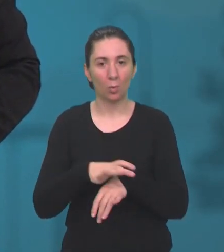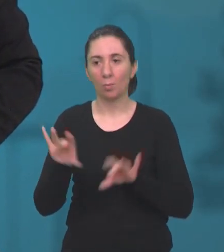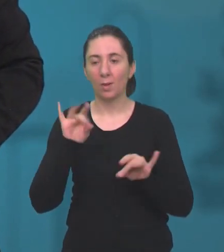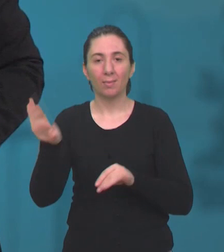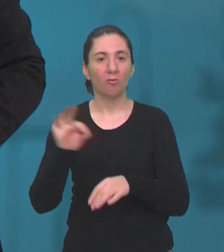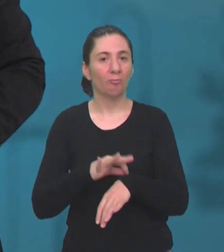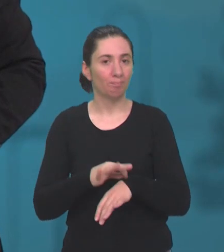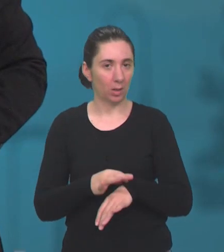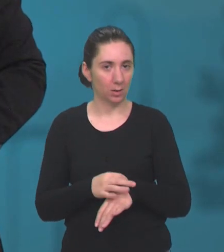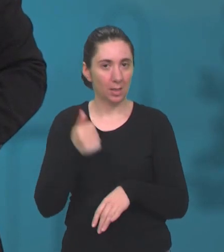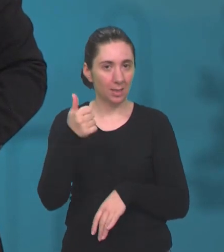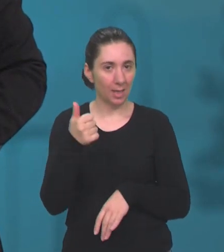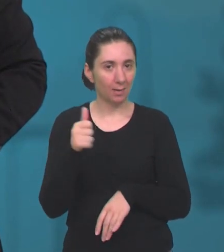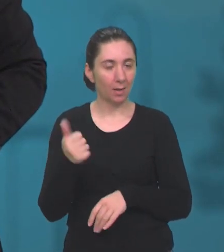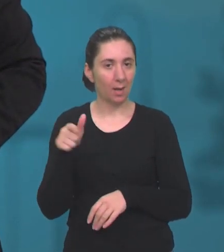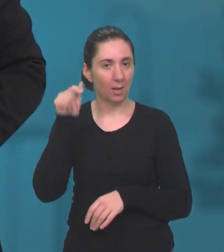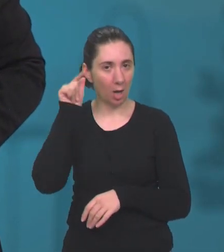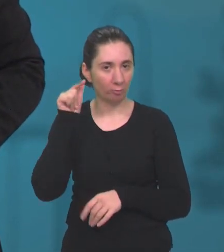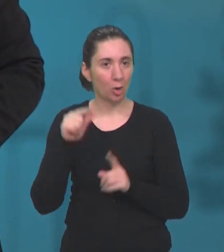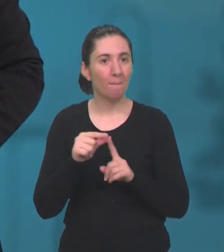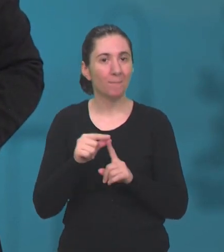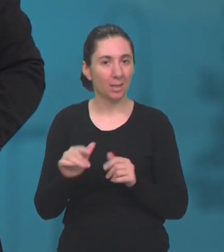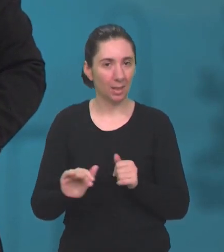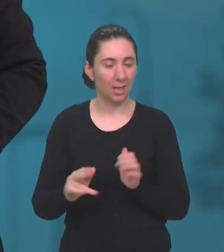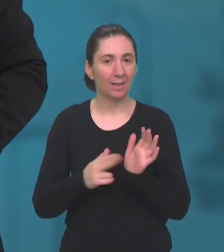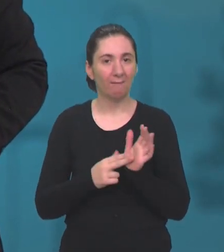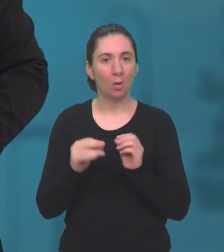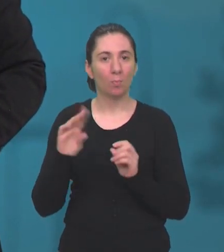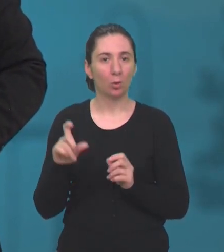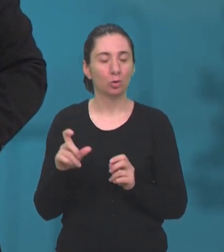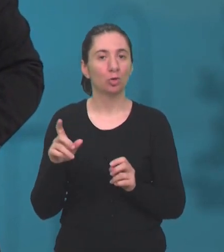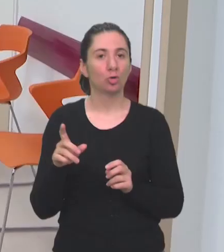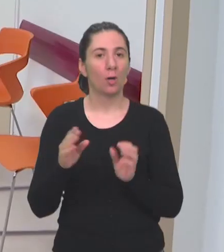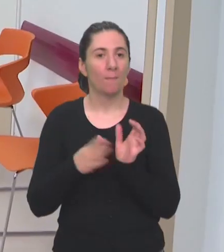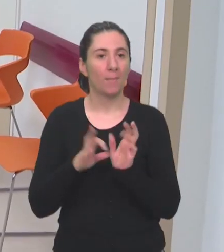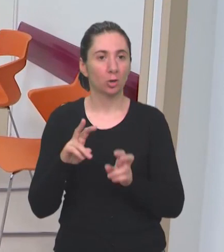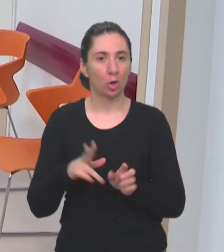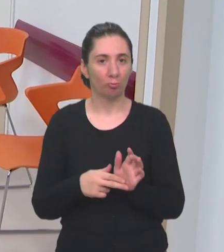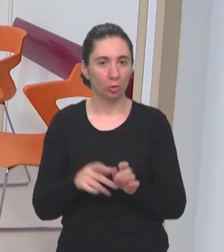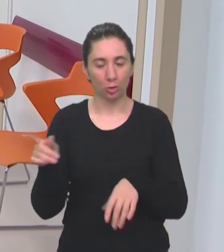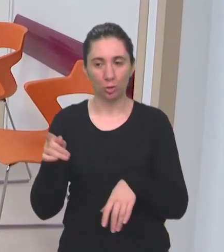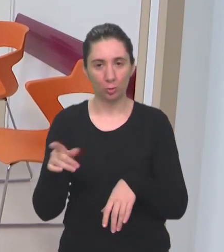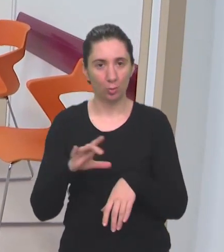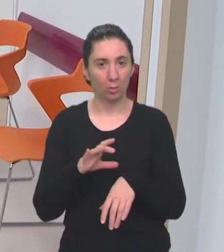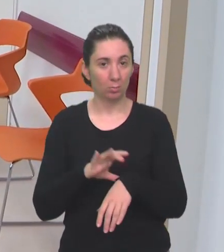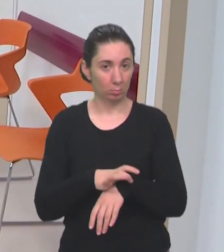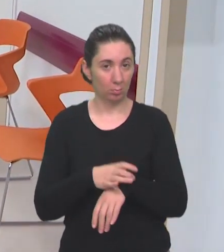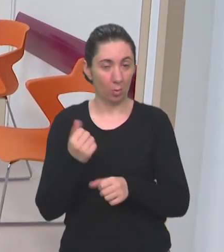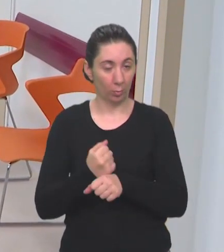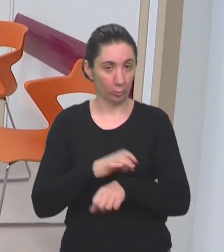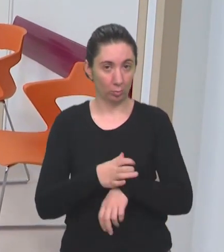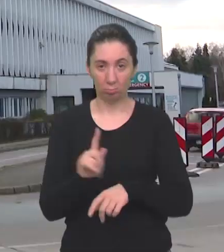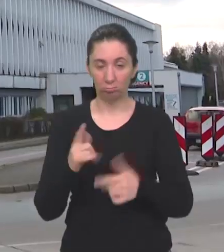njihovi pacijenti, a jedna od njih je i karlovačka pedijatrica Nevenka Božić-Mrđenović. Posao liječnika nije nimalo